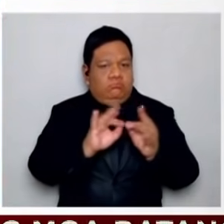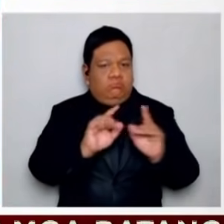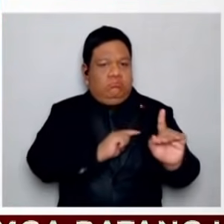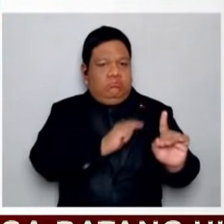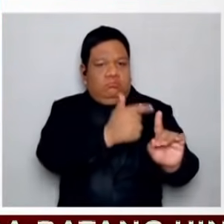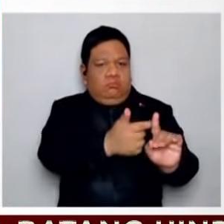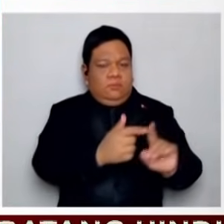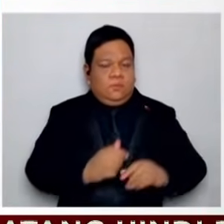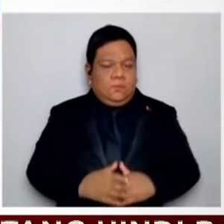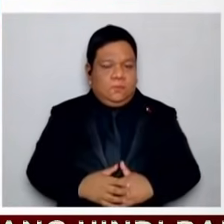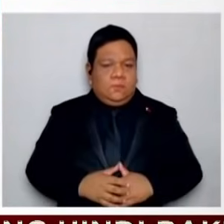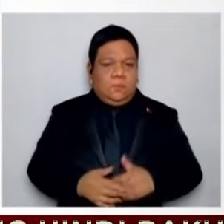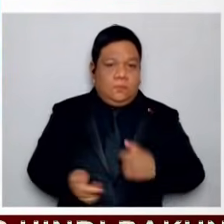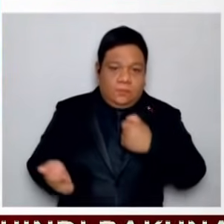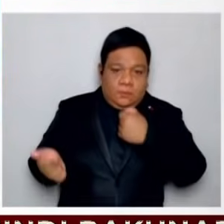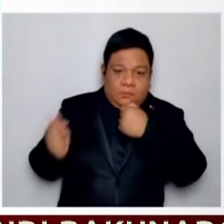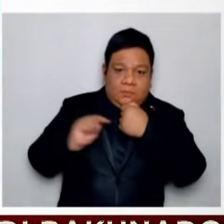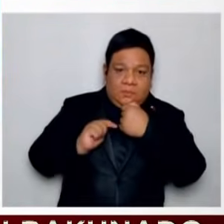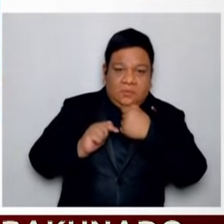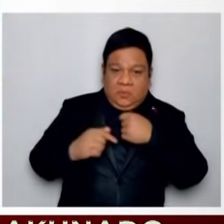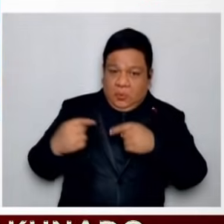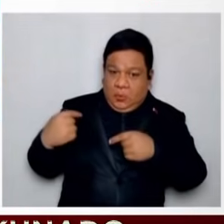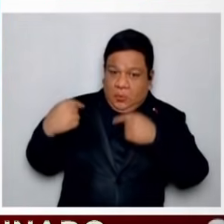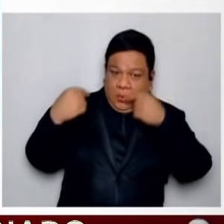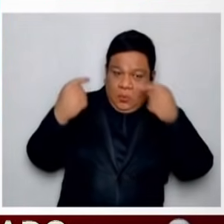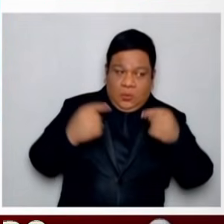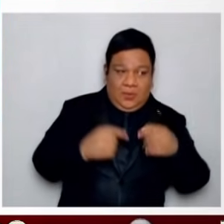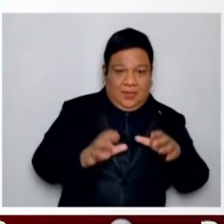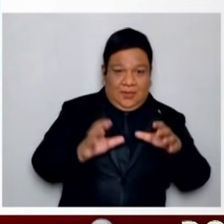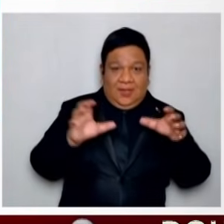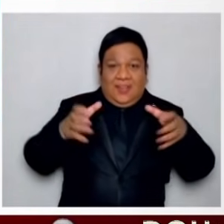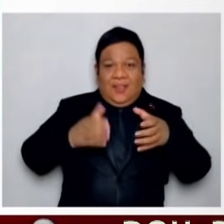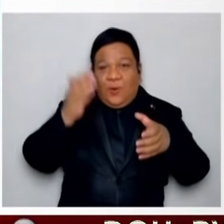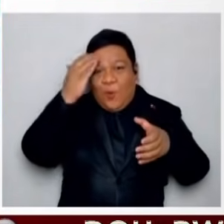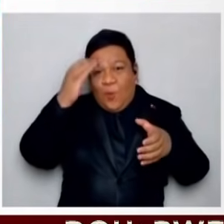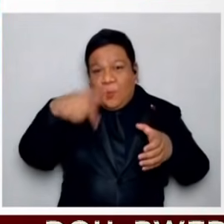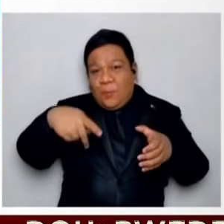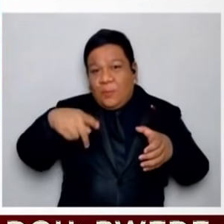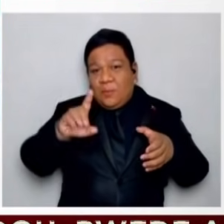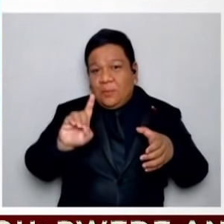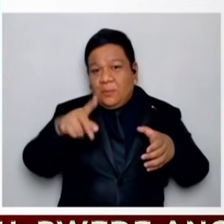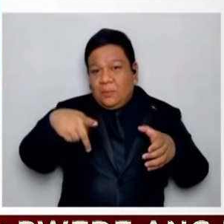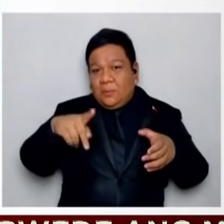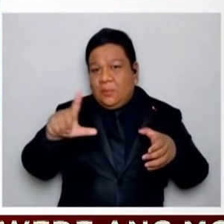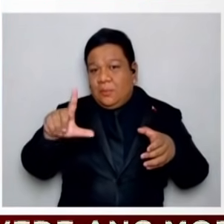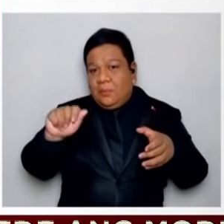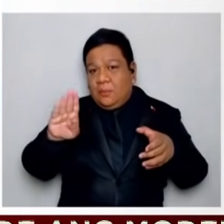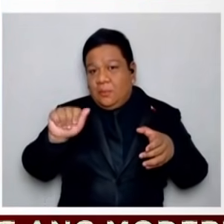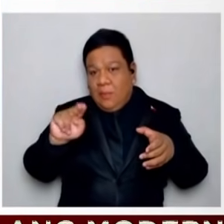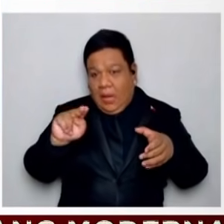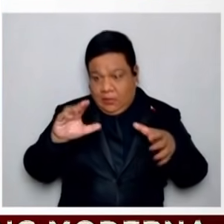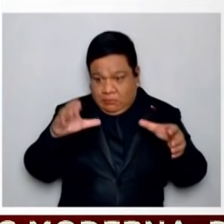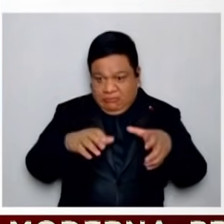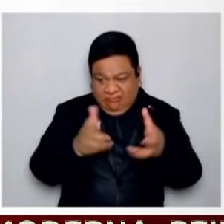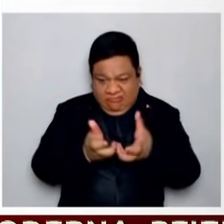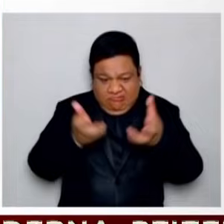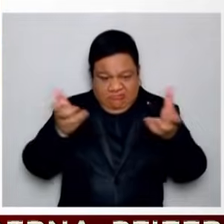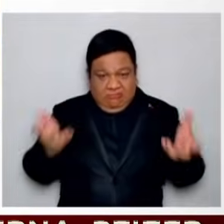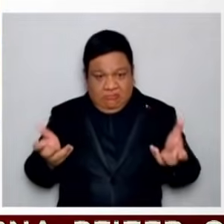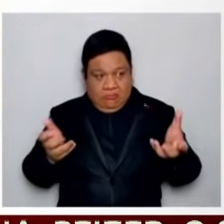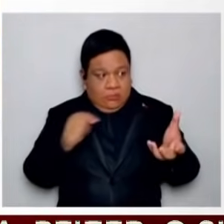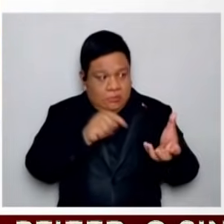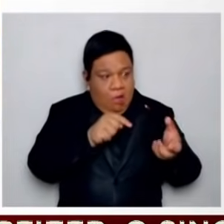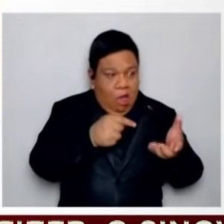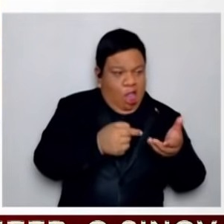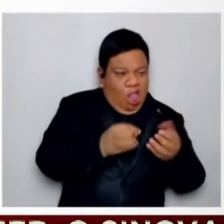Sa hinaba-haba ng bangayan ng dalawang paksyo ng PDP Laban, ang partido ng Pangulo, lumalabas na wala itong pambato sa pagkapangulo